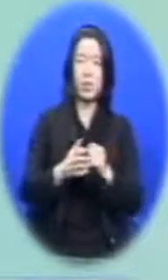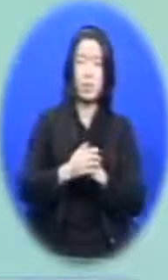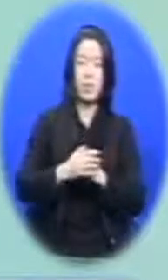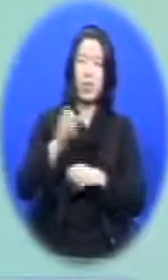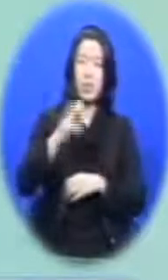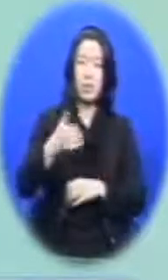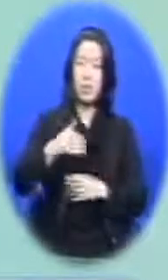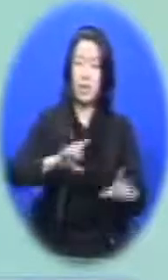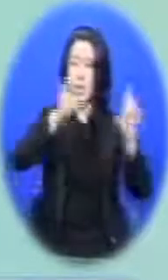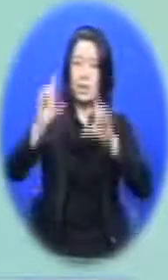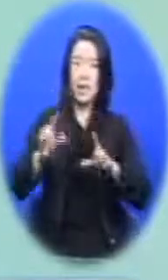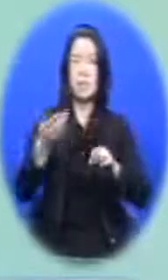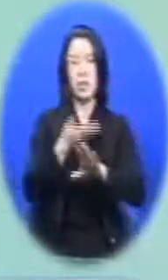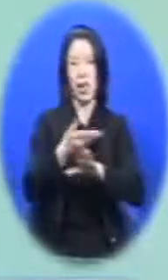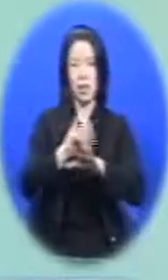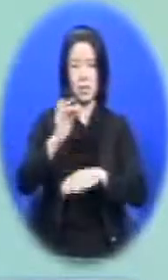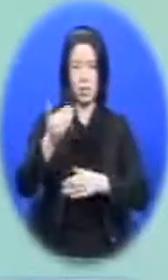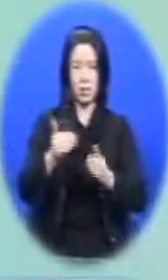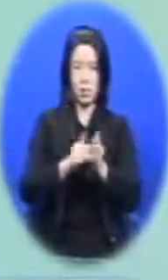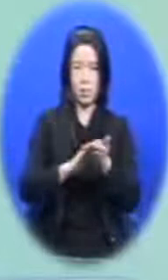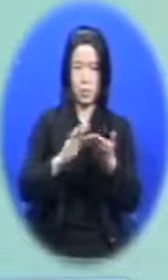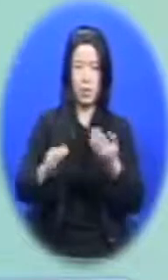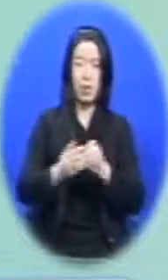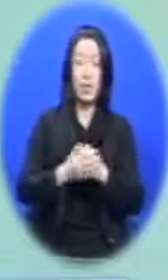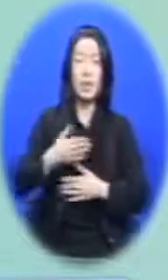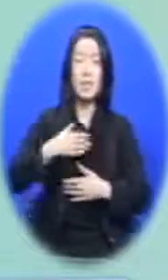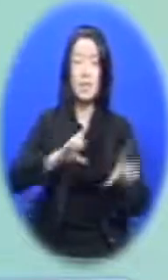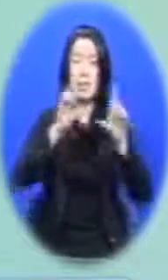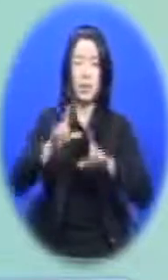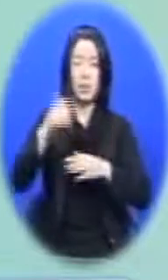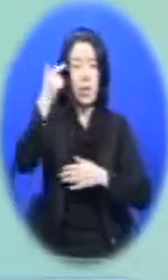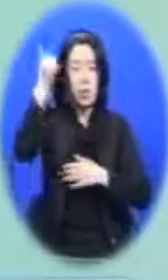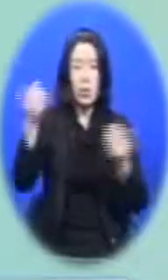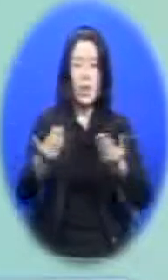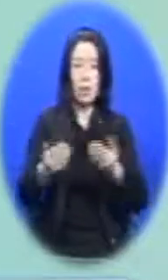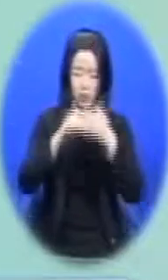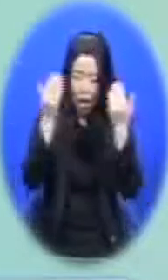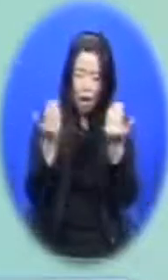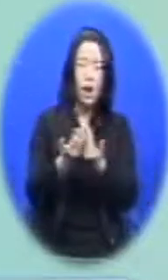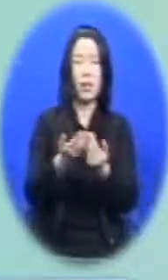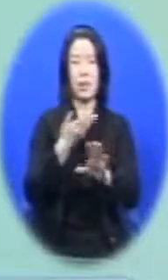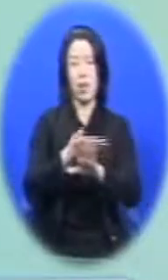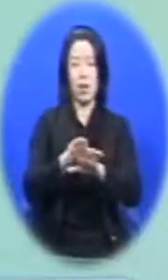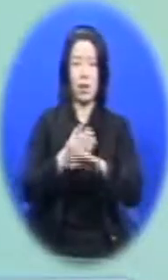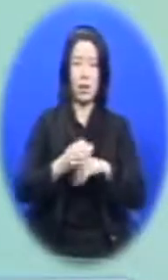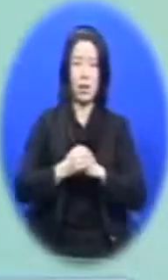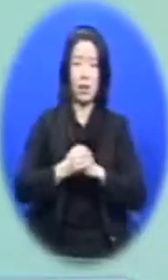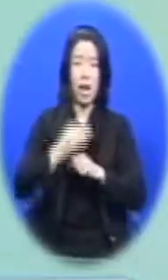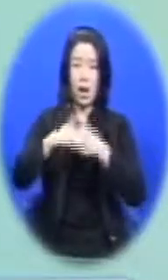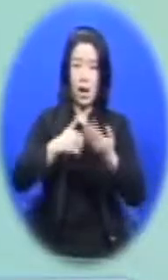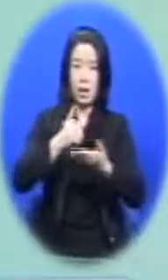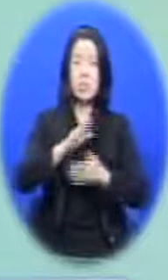그리고 제 삶이 달라져 버렸어요. 제 삶도, 제 목회도 다 달라져 버렸어요.